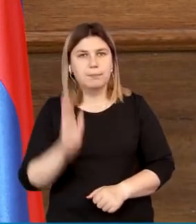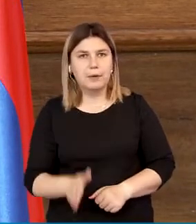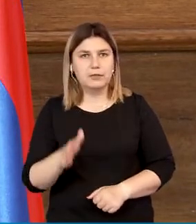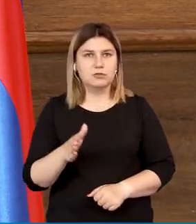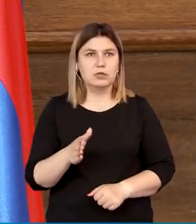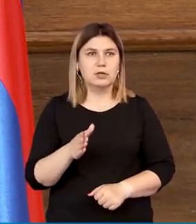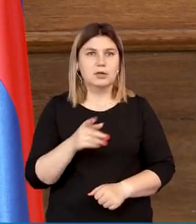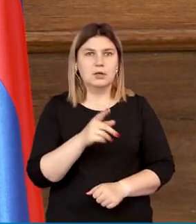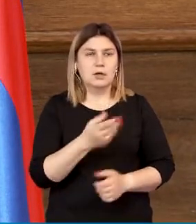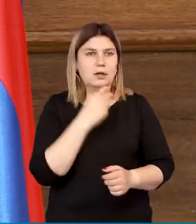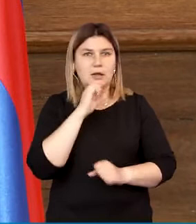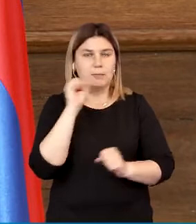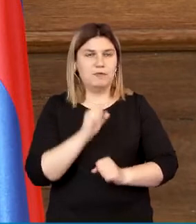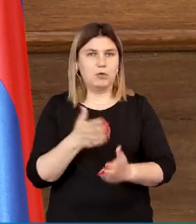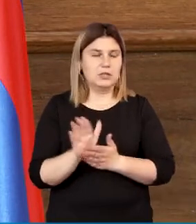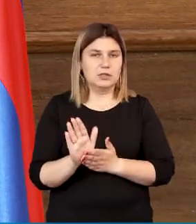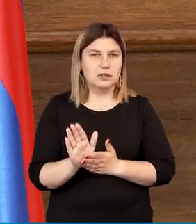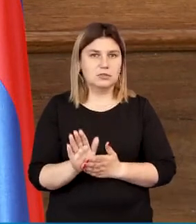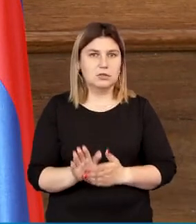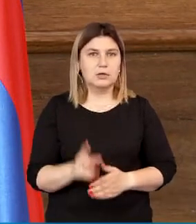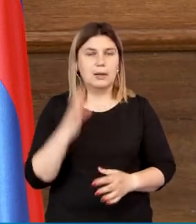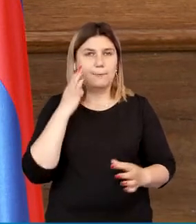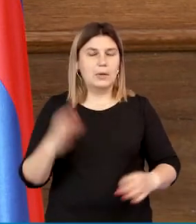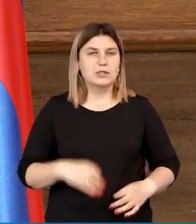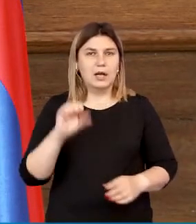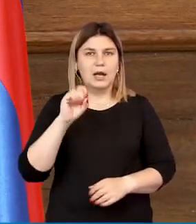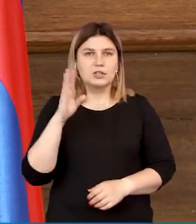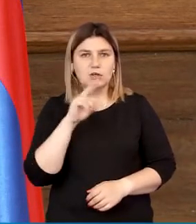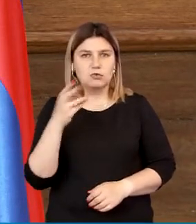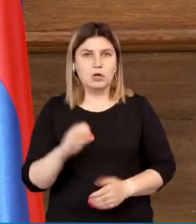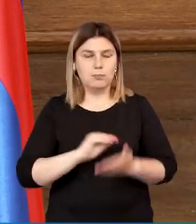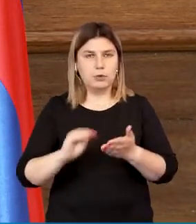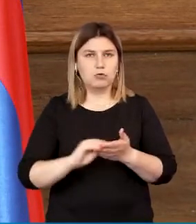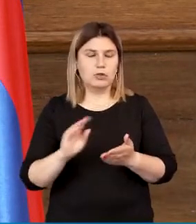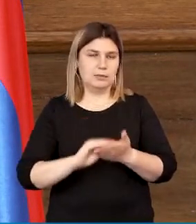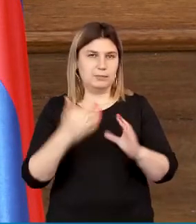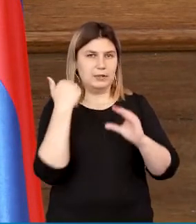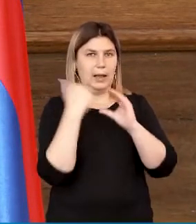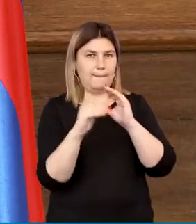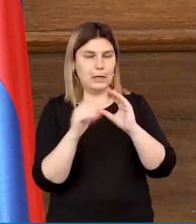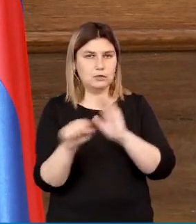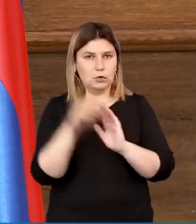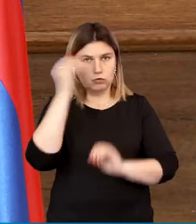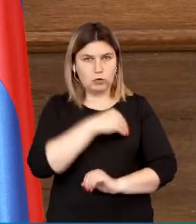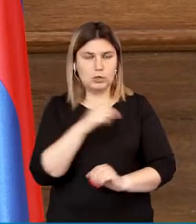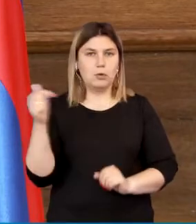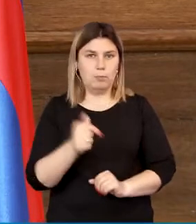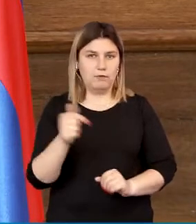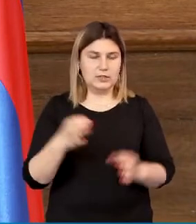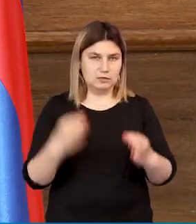jakby w ogóle nie rozpoczynała roku szkolnego? Pani Agnieszko, proszę napisać maila do szkoły. Te informacje powinny się już dziś